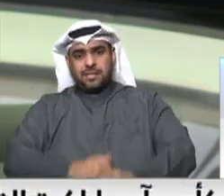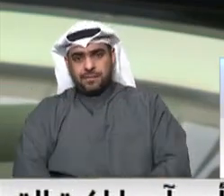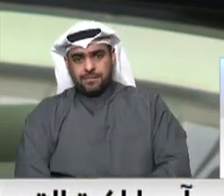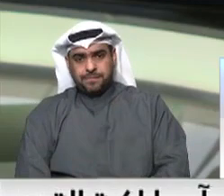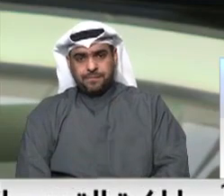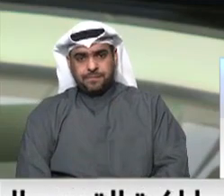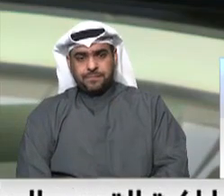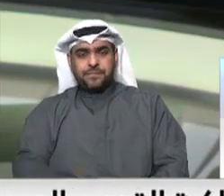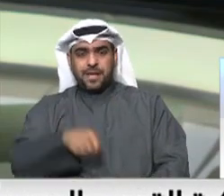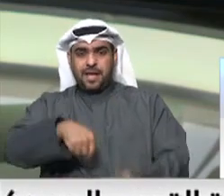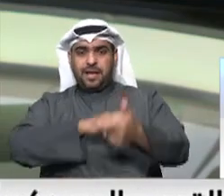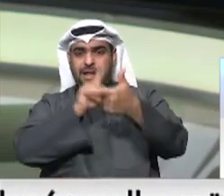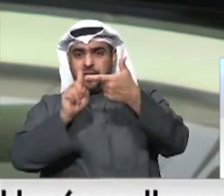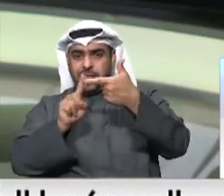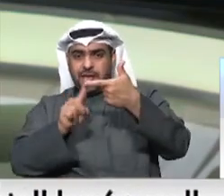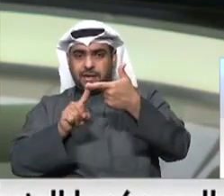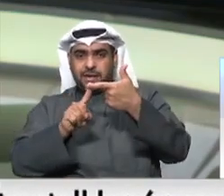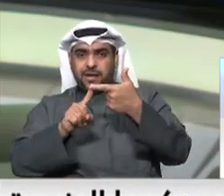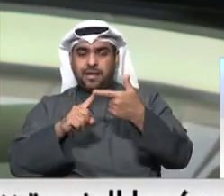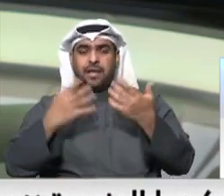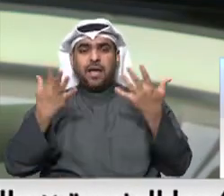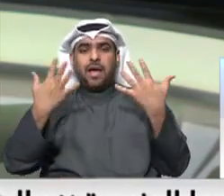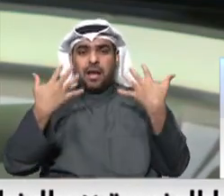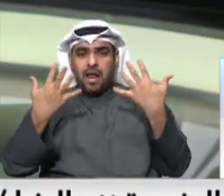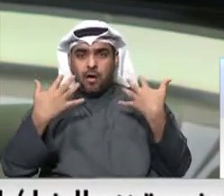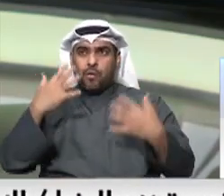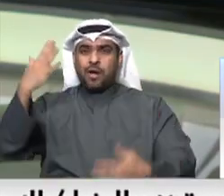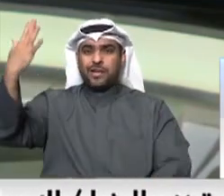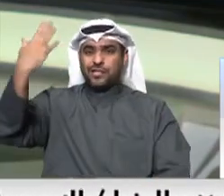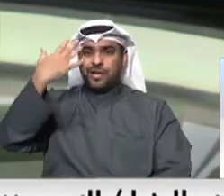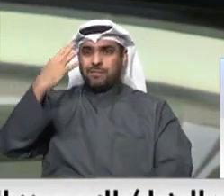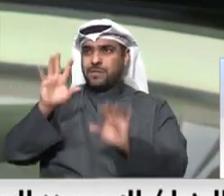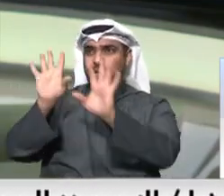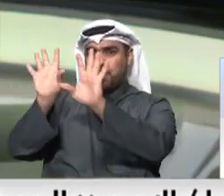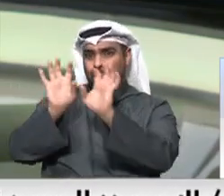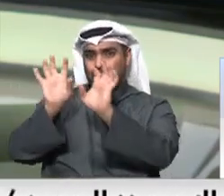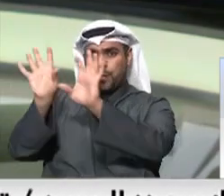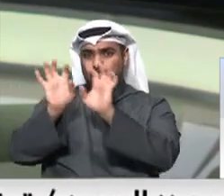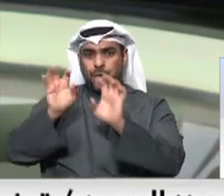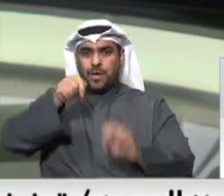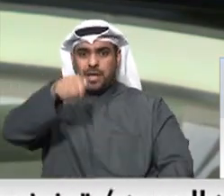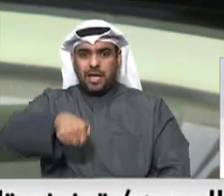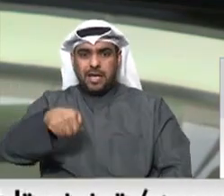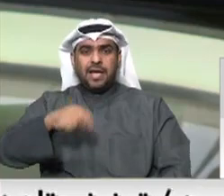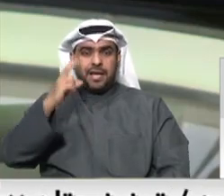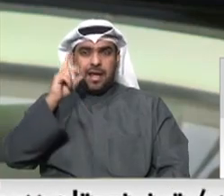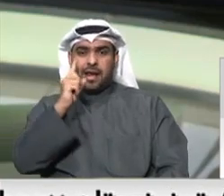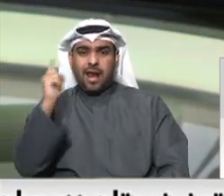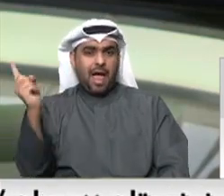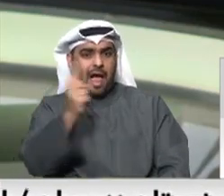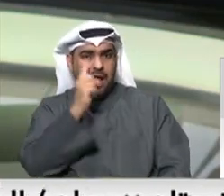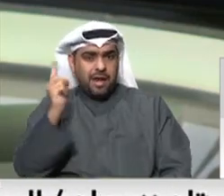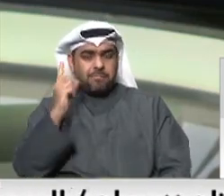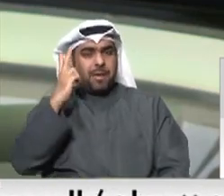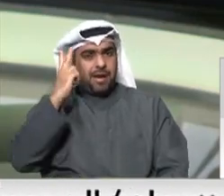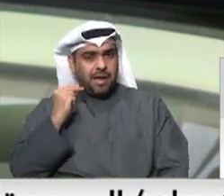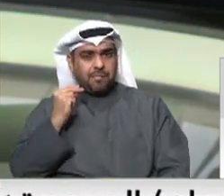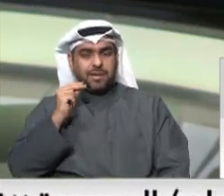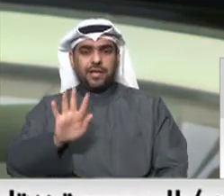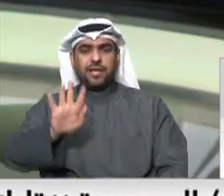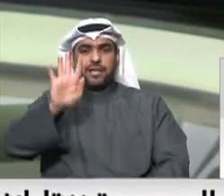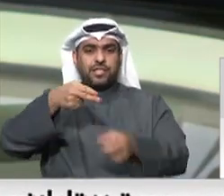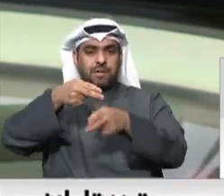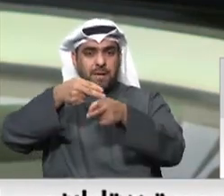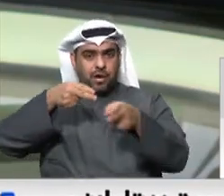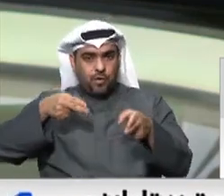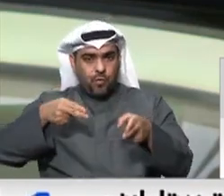البديله الطاقه البديله طبعا الجميع يشجعها الكويت من الدول التي تشجع التحول الى الطاقه البديله عندنا مشروع شقايه عندنا